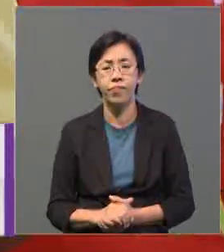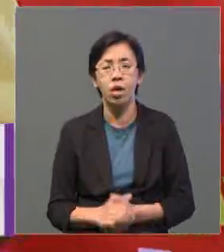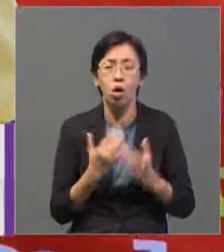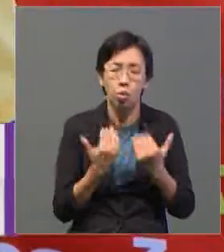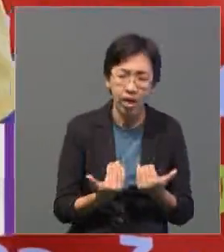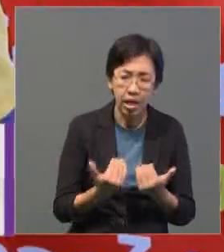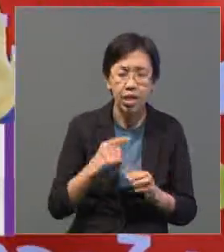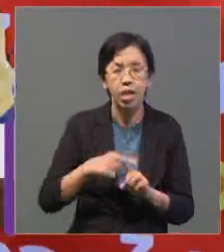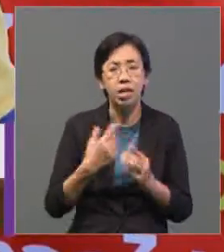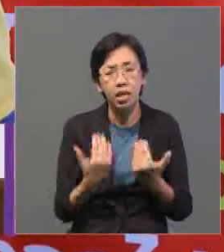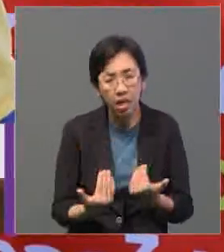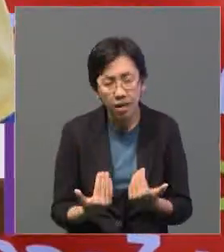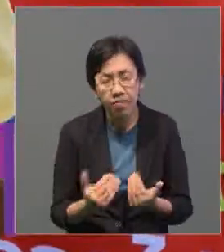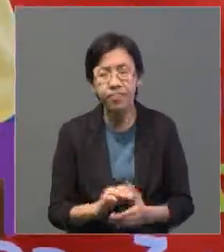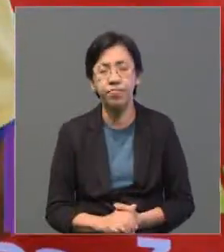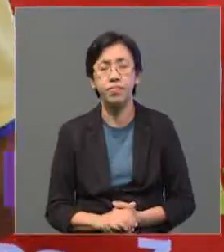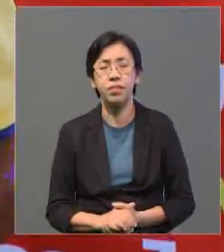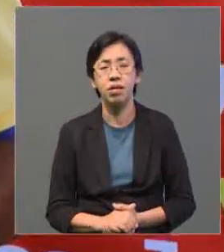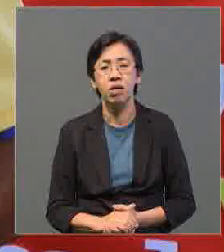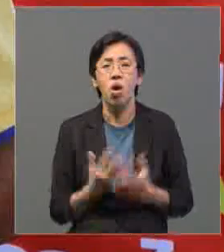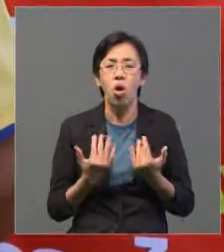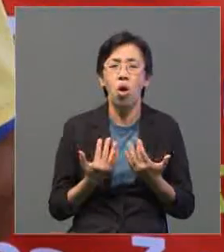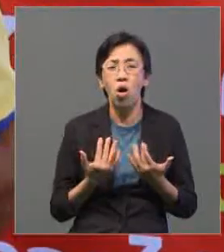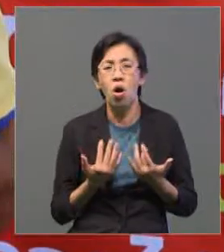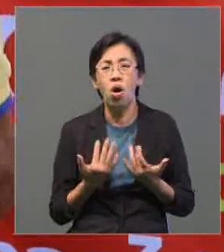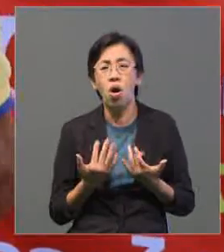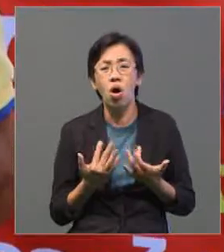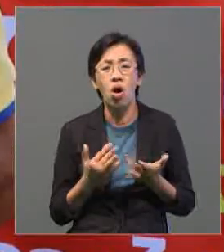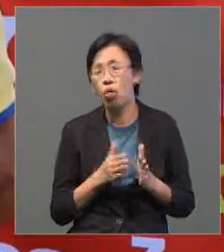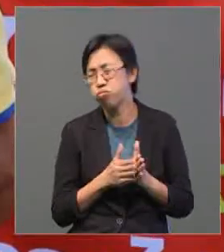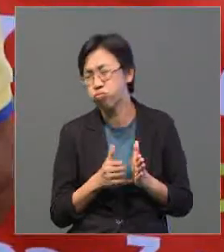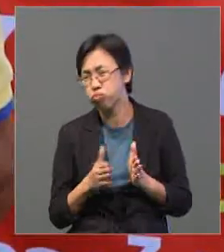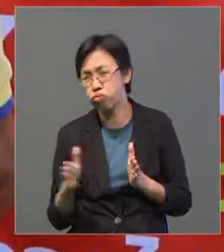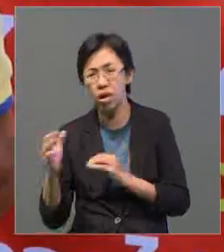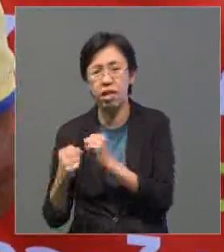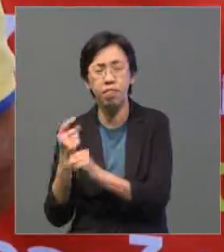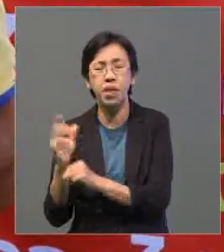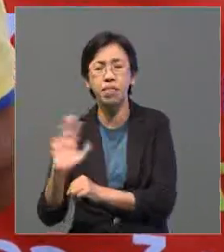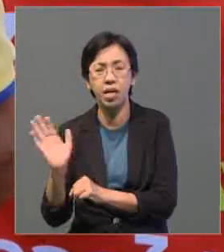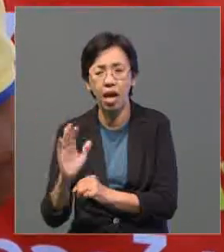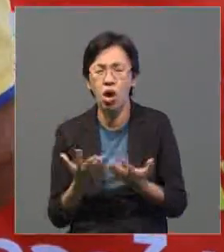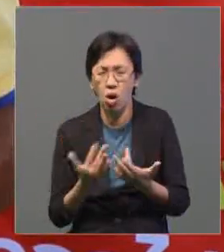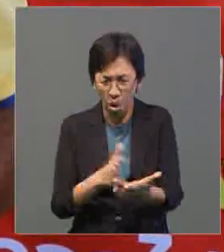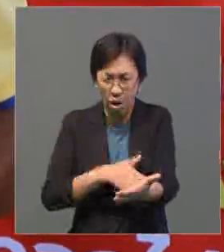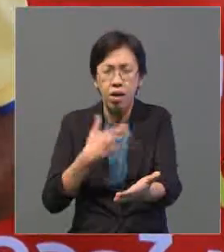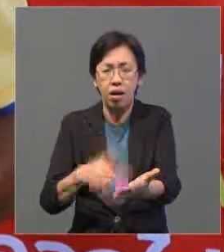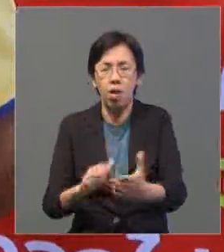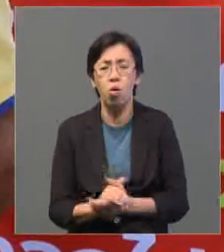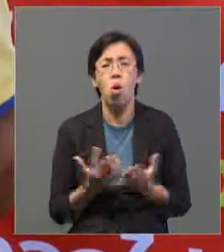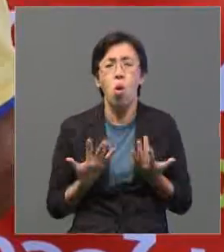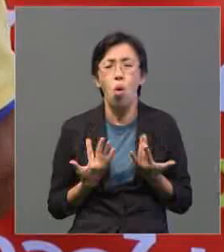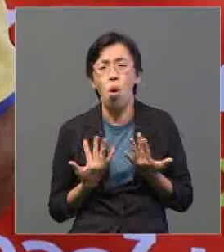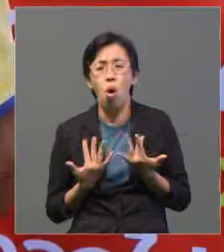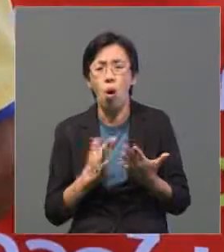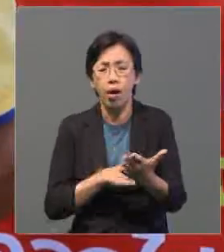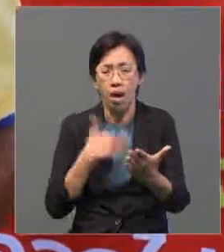วันนี้เดือนนี้แต่เราคงไม่ได้ไม่ได้รอไม่ได้รอไปถึงทั้งปีเพราะน่าจะเป็นเรารอมานานแล้วครับเรา